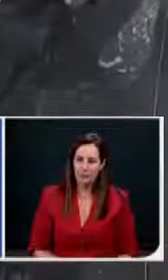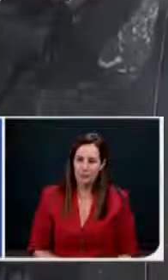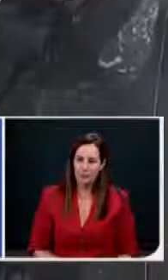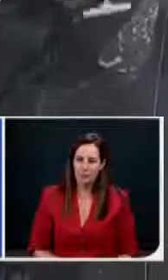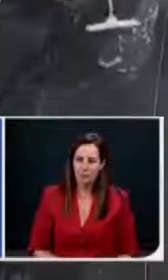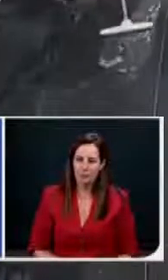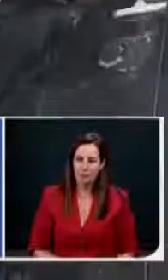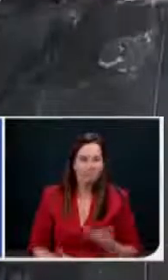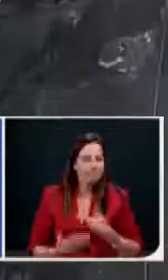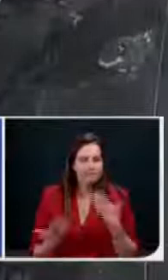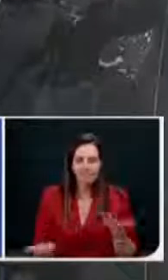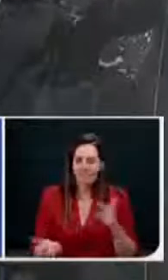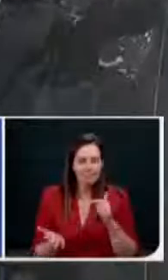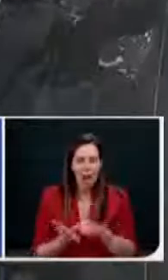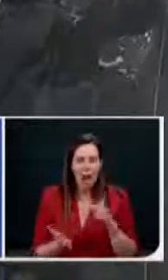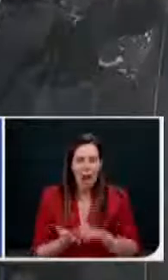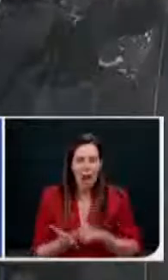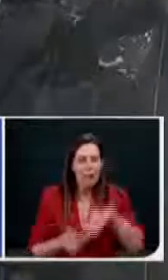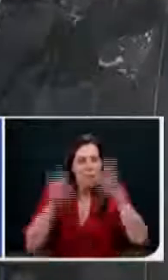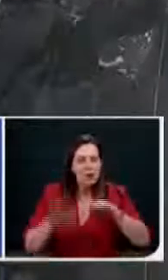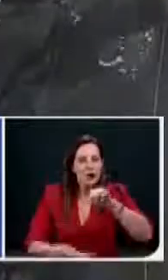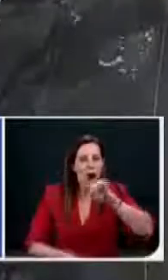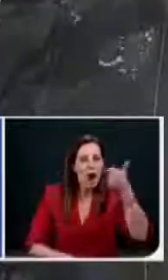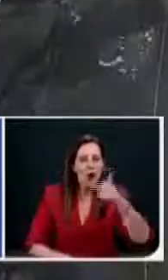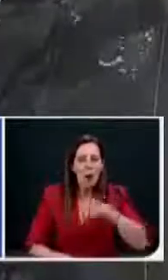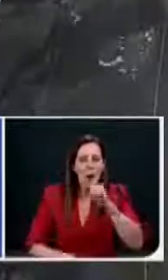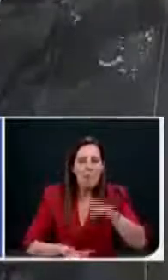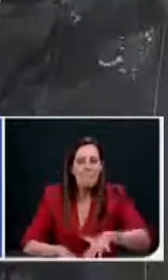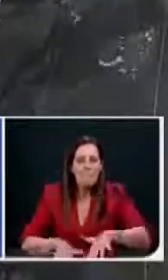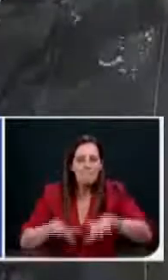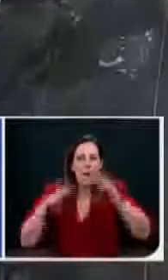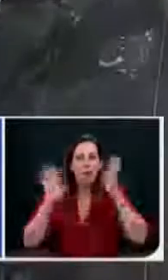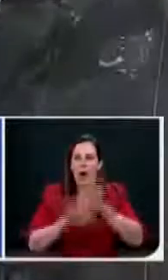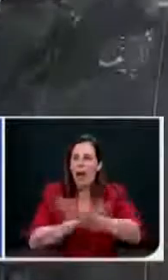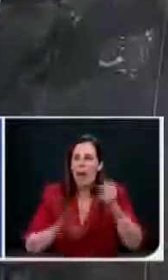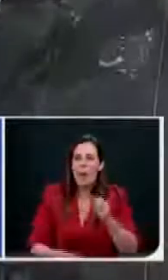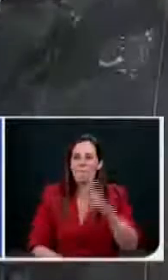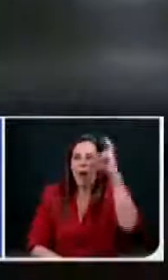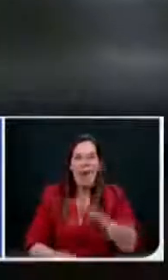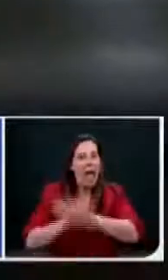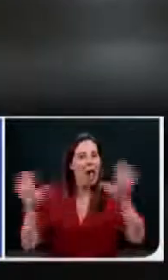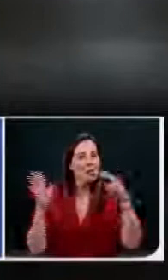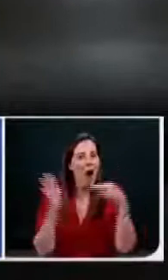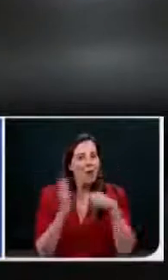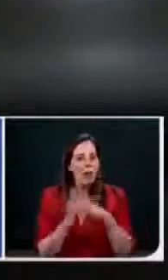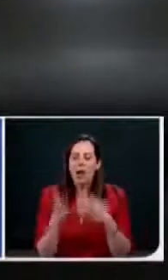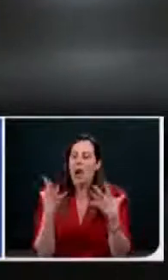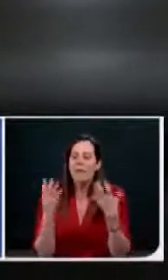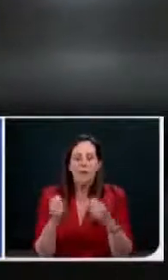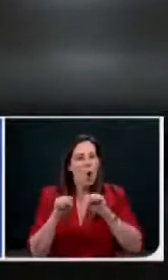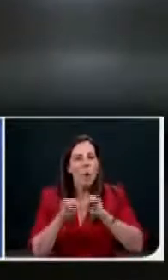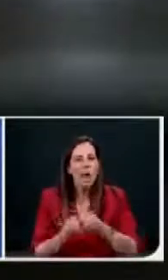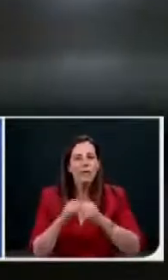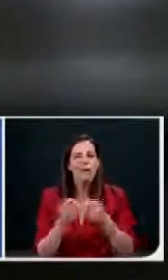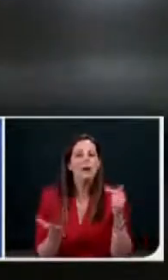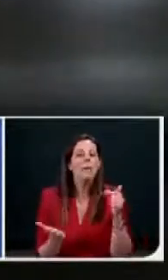אנו נאלצים לחוות את הגשם הראשון בהצפה נוראית, ללא מעליות, חשמל והמון המון נזקים